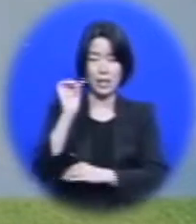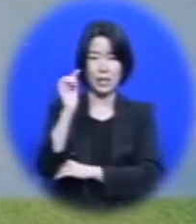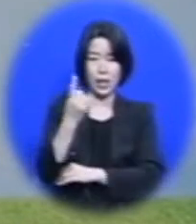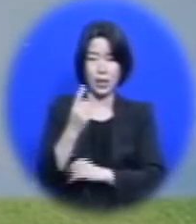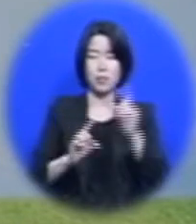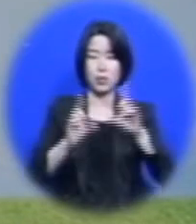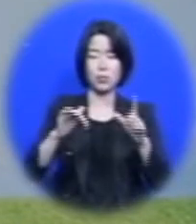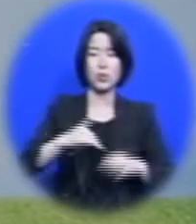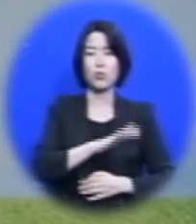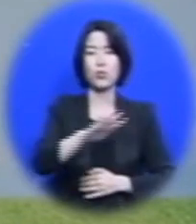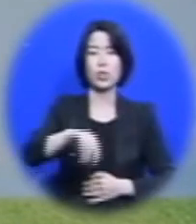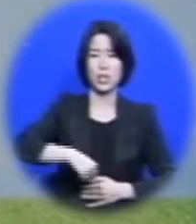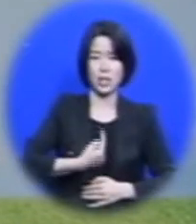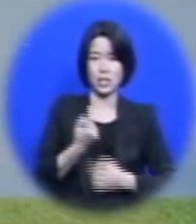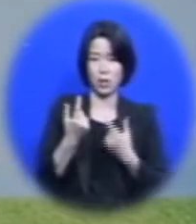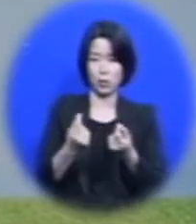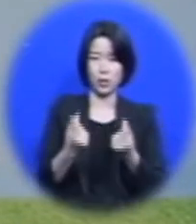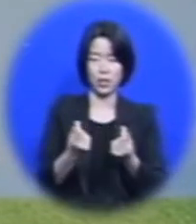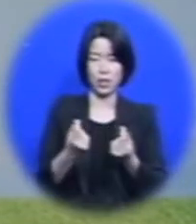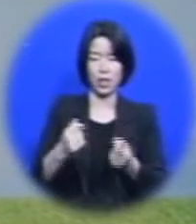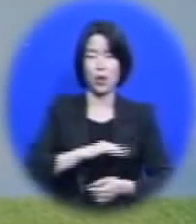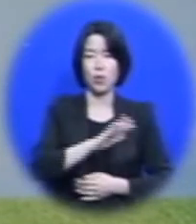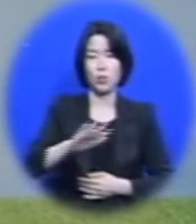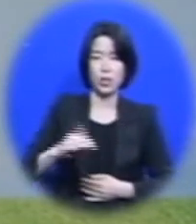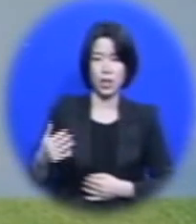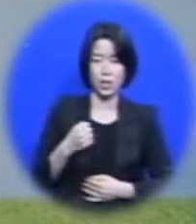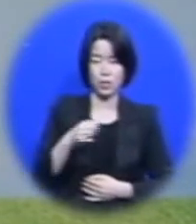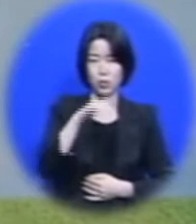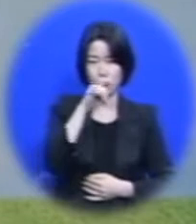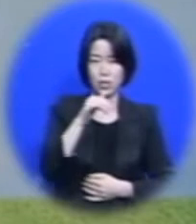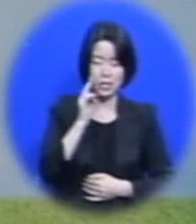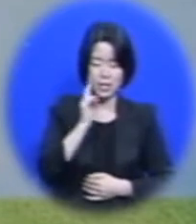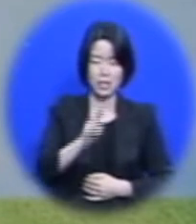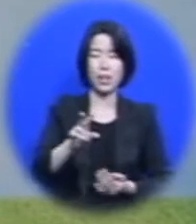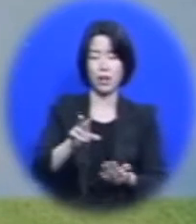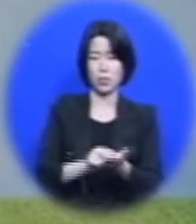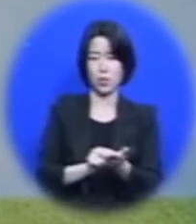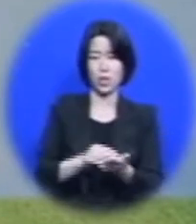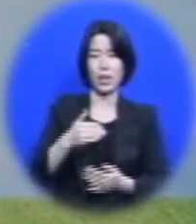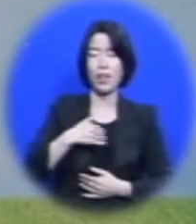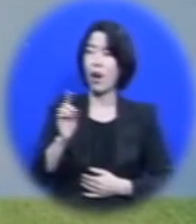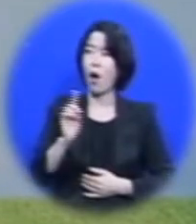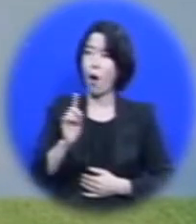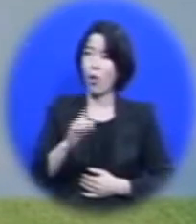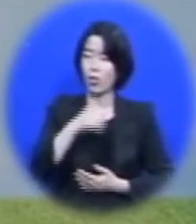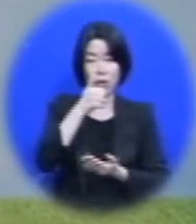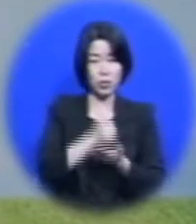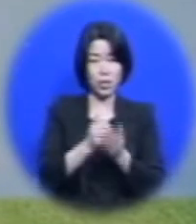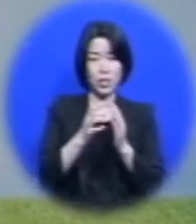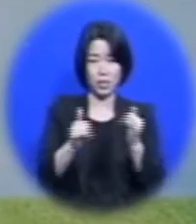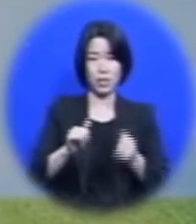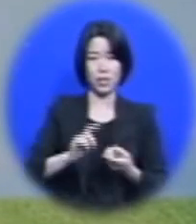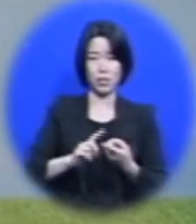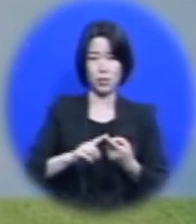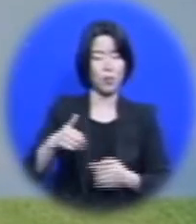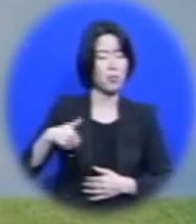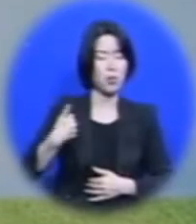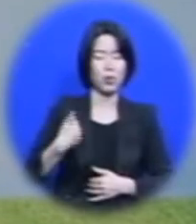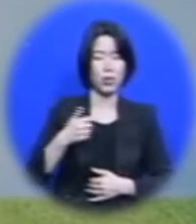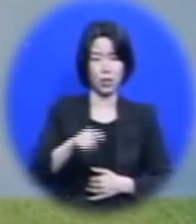우리 자신입니다. 우리가 가지고 있는 심각한 문제가 내가 어떤 죄인인가를 모른다는